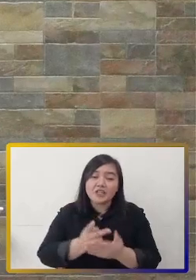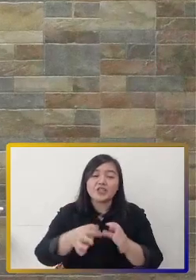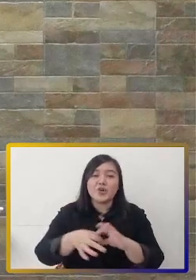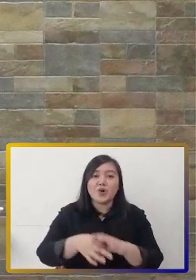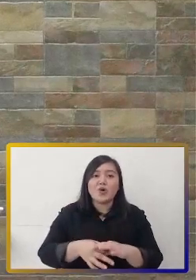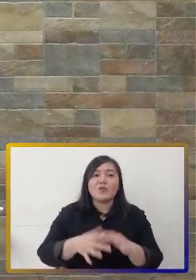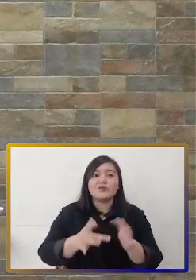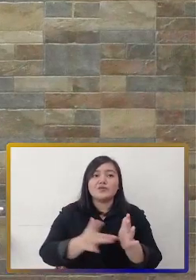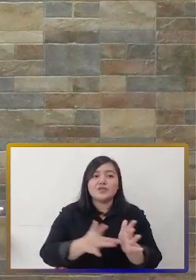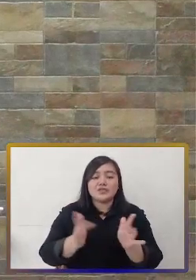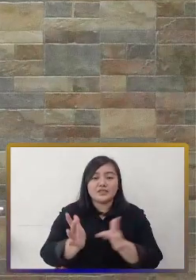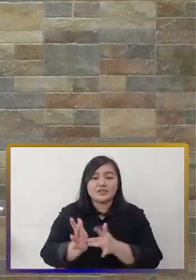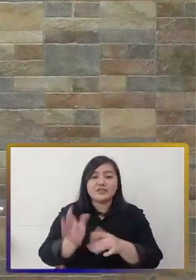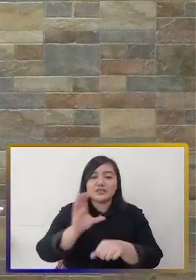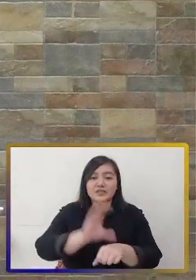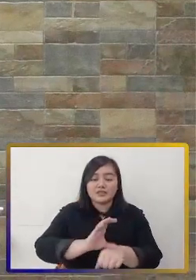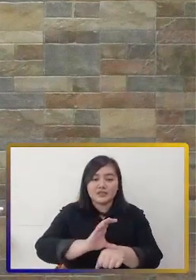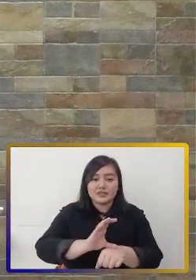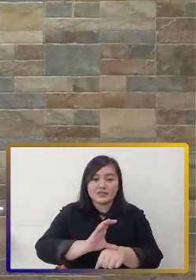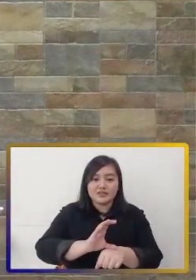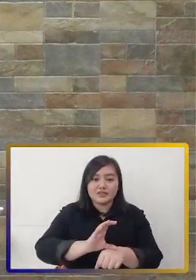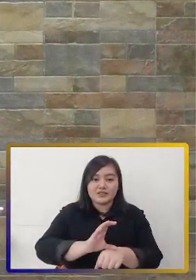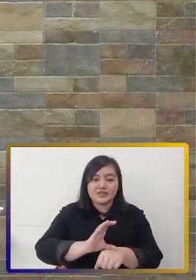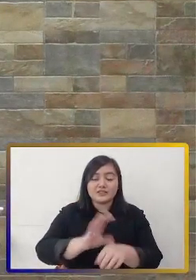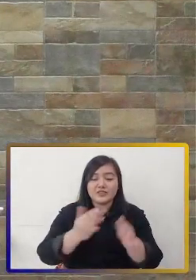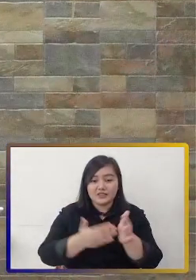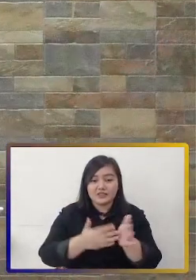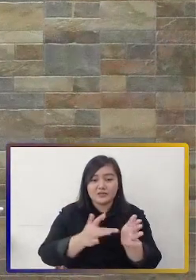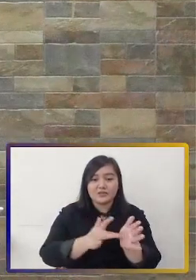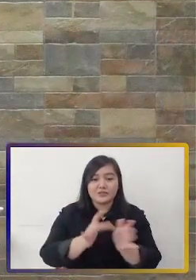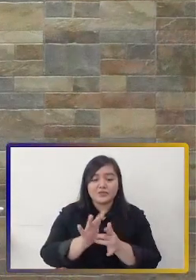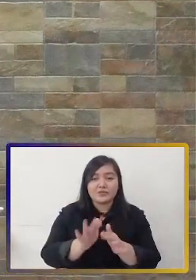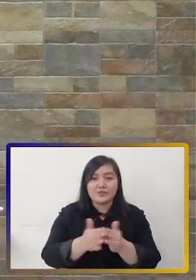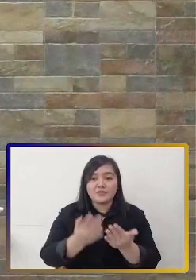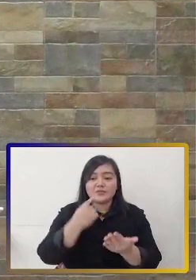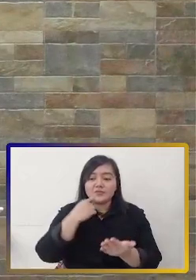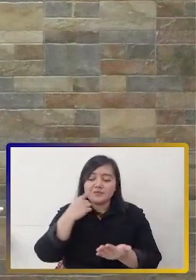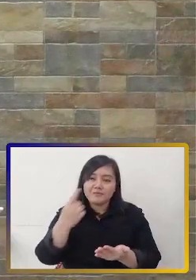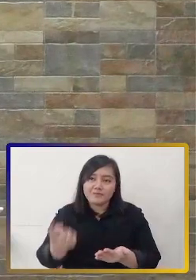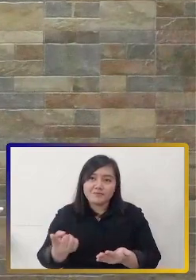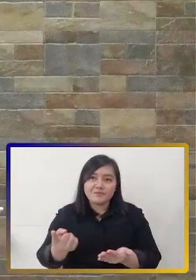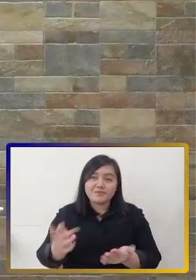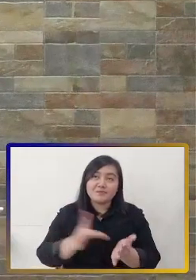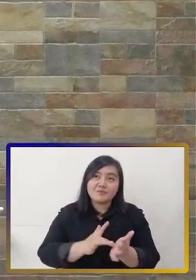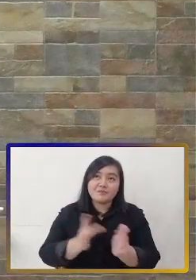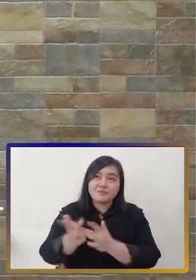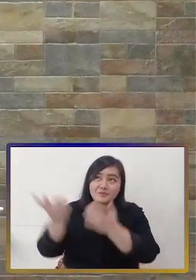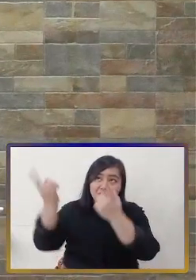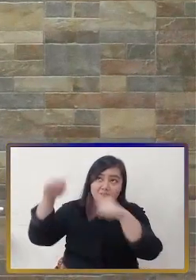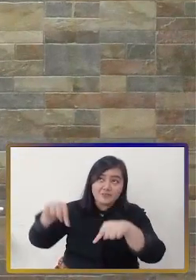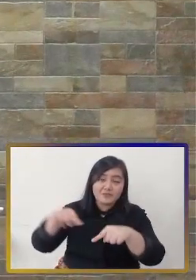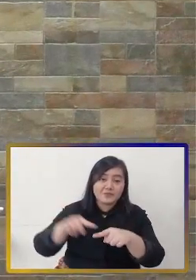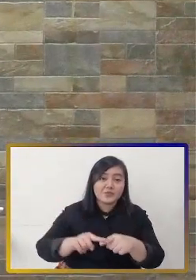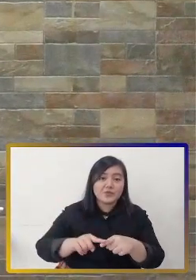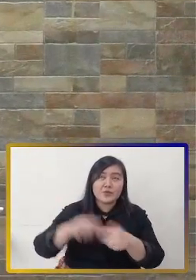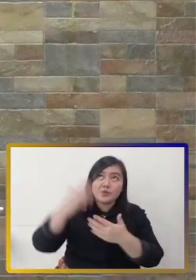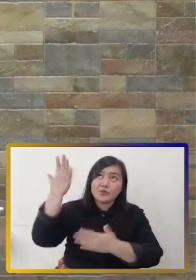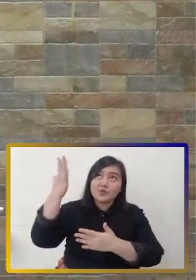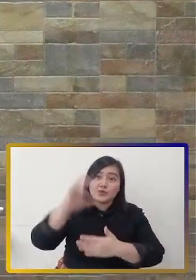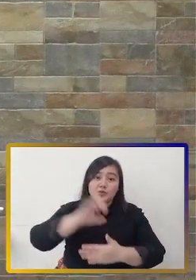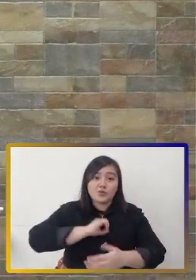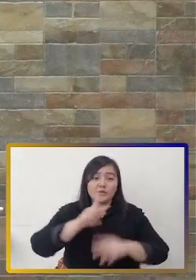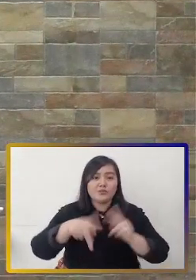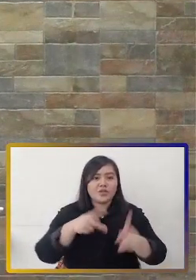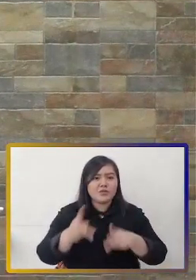Hindi po. Primarily, ang sabi nga ng Biblia, He came to His own, but His own received Him